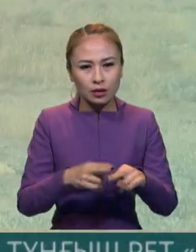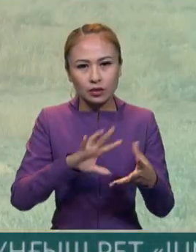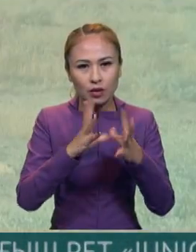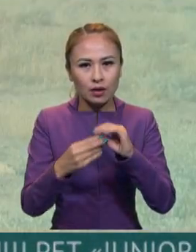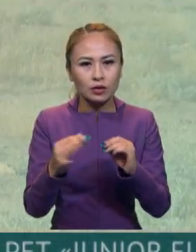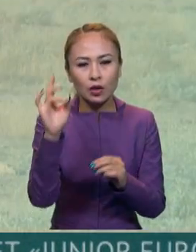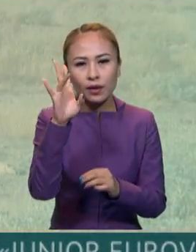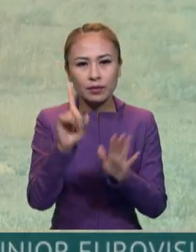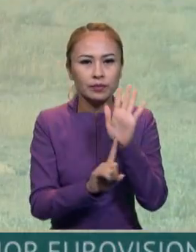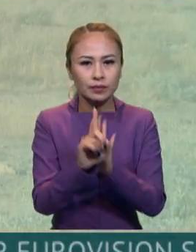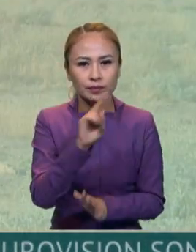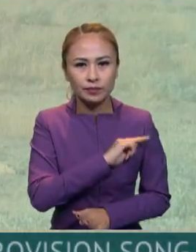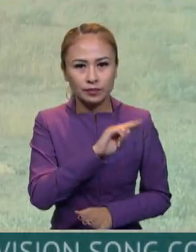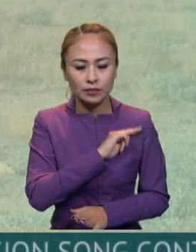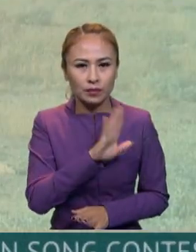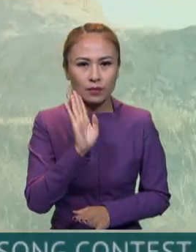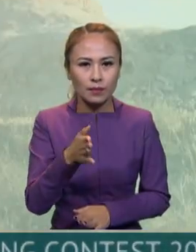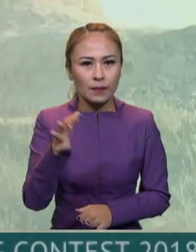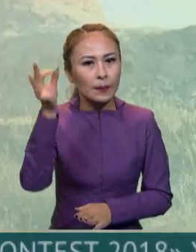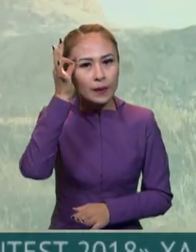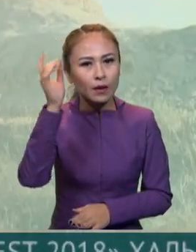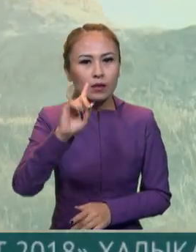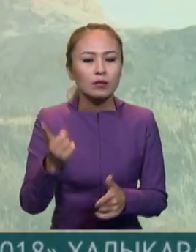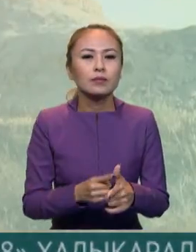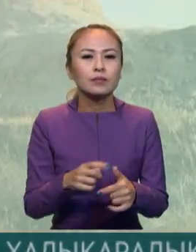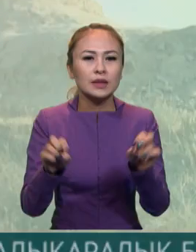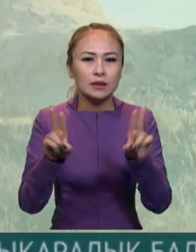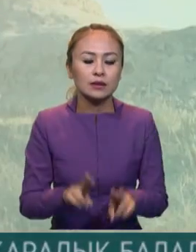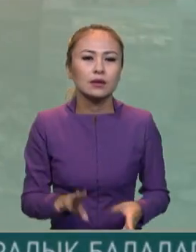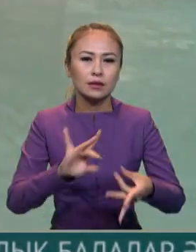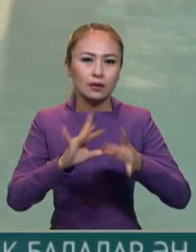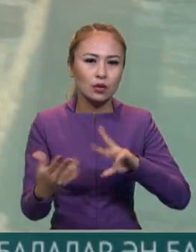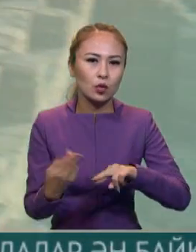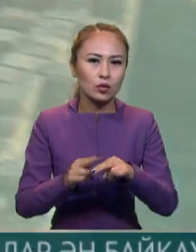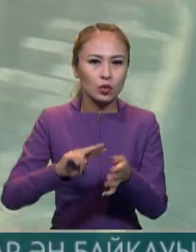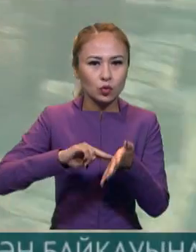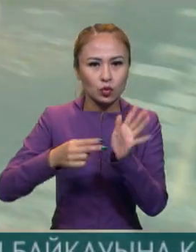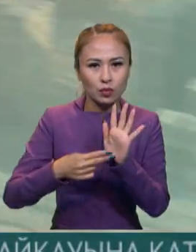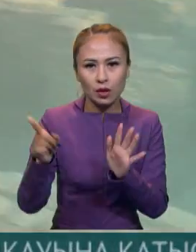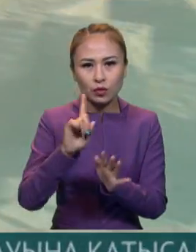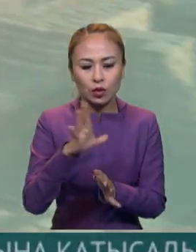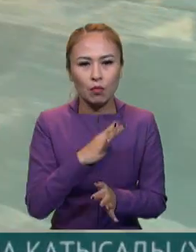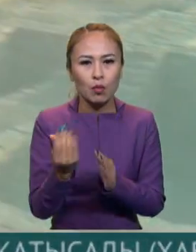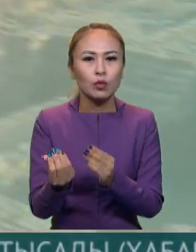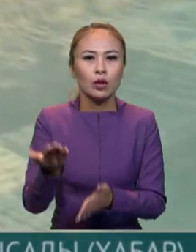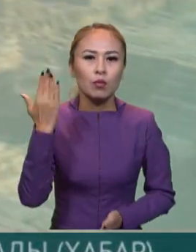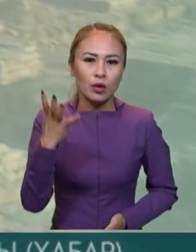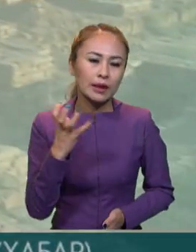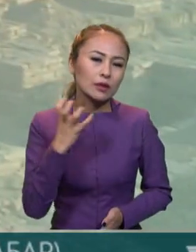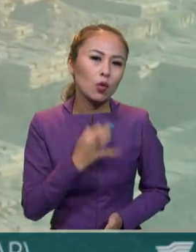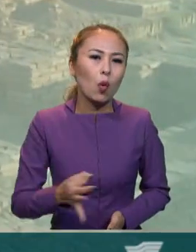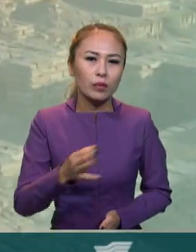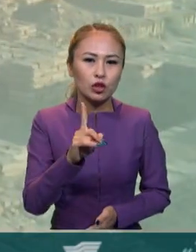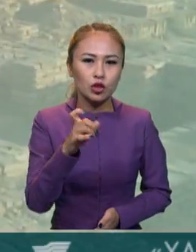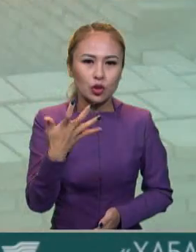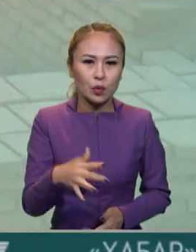мамандар қараша айында іске қоспақ. Оны өңірдегі ескерткіштерді қорғау мекемесінің арнайы сайтына орналастыру жоспарланып отыр. Бұдан бөлек